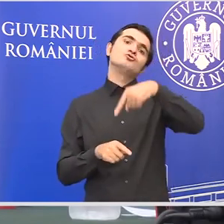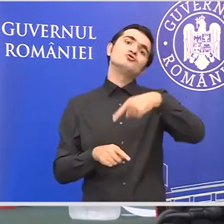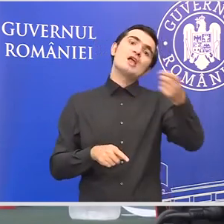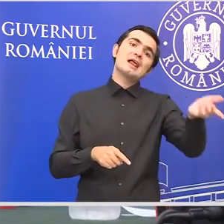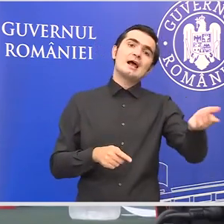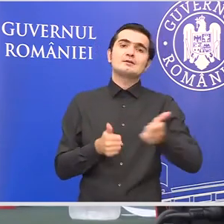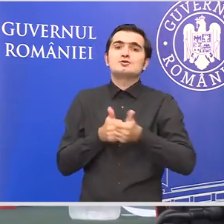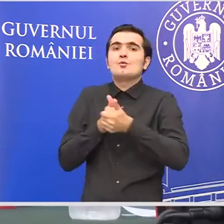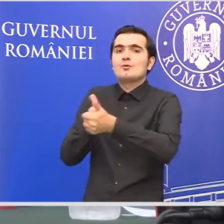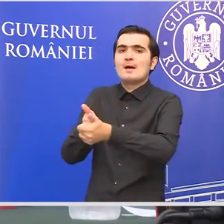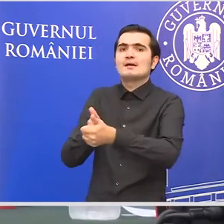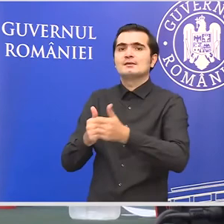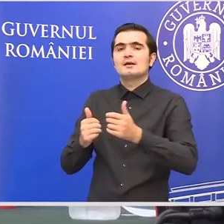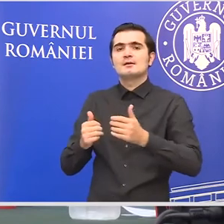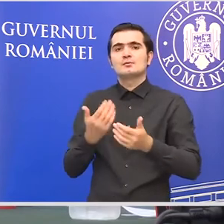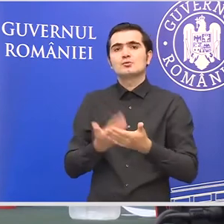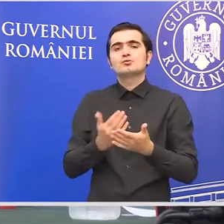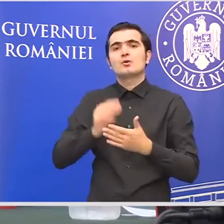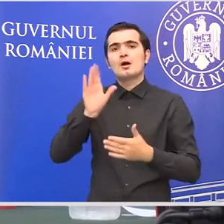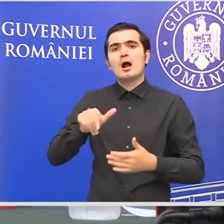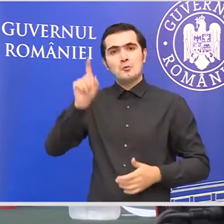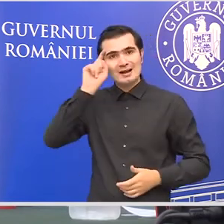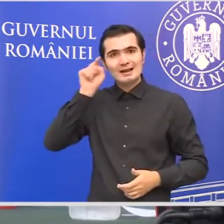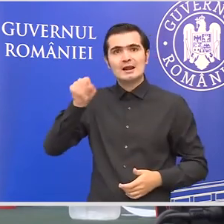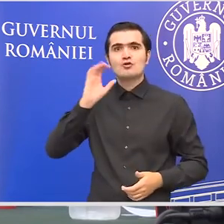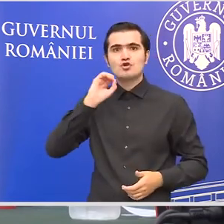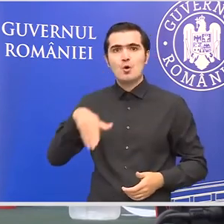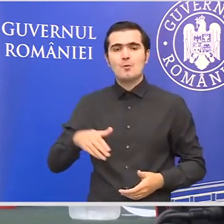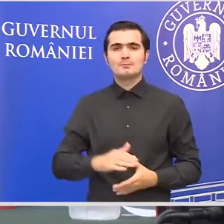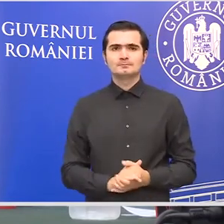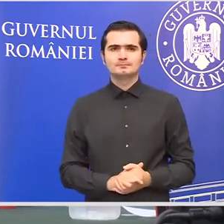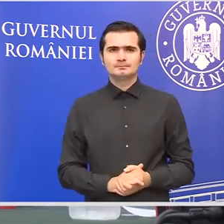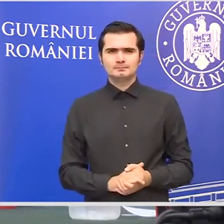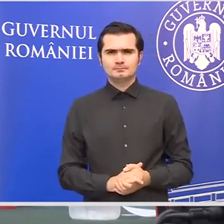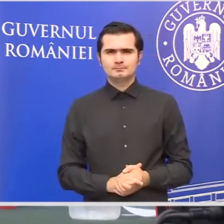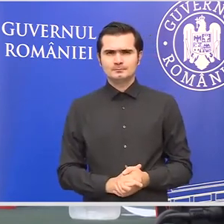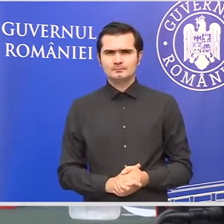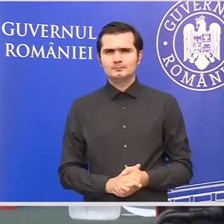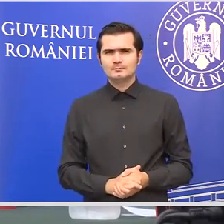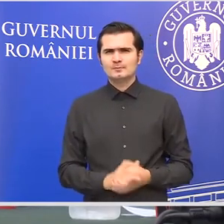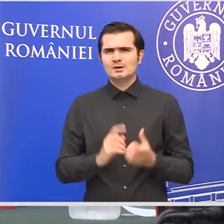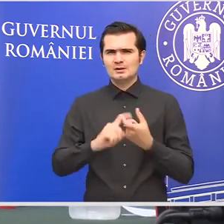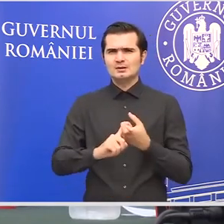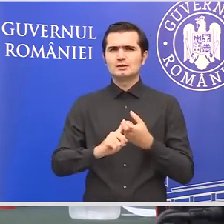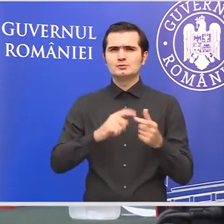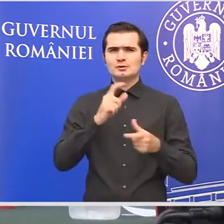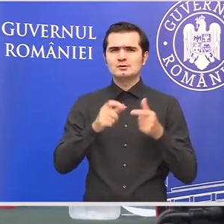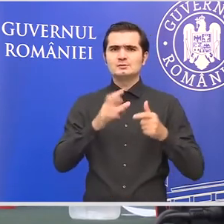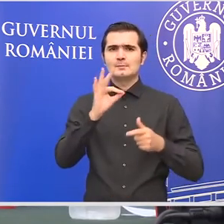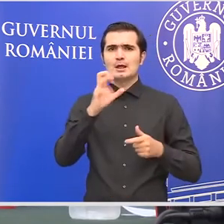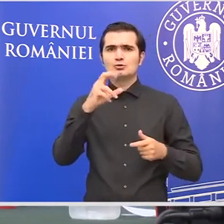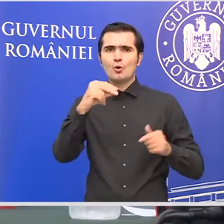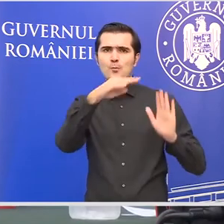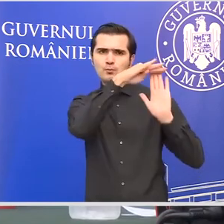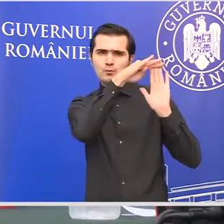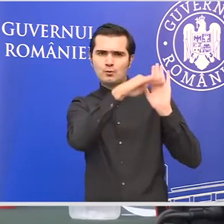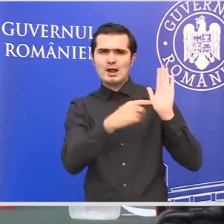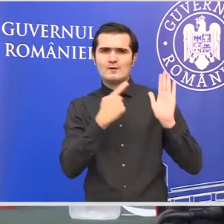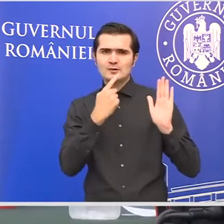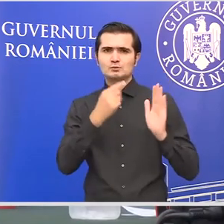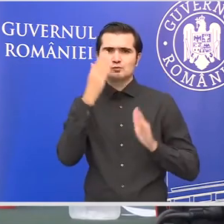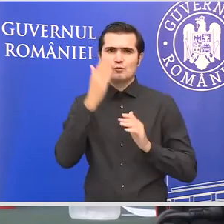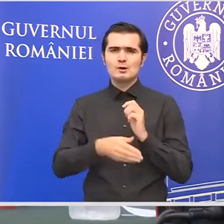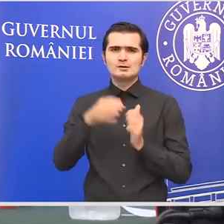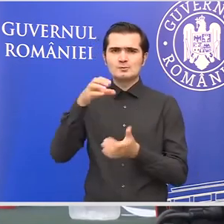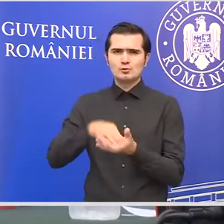vor urma pentru că au încredere în el. Raportat tot la acel top despre care vă spuneam, la polul opus se află